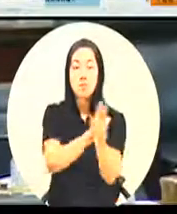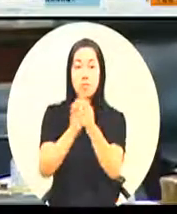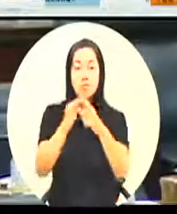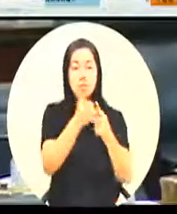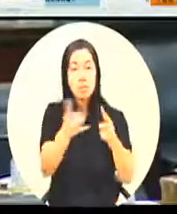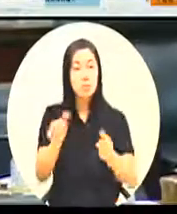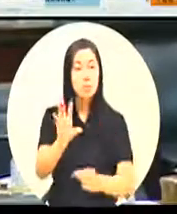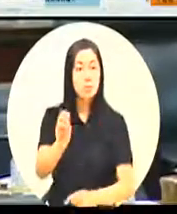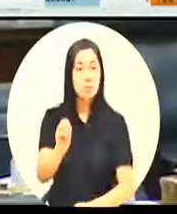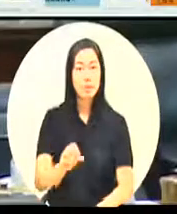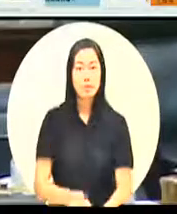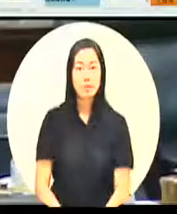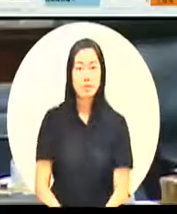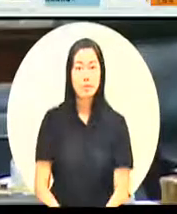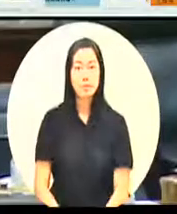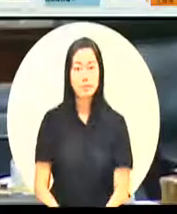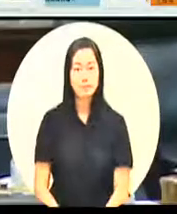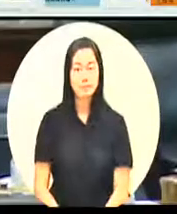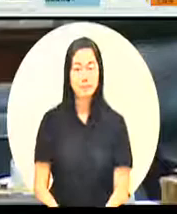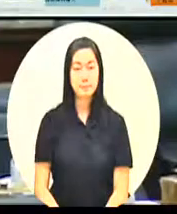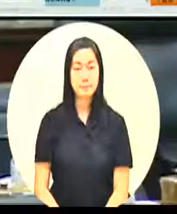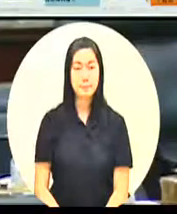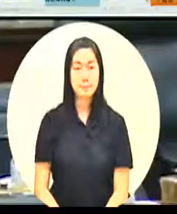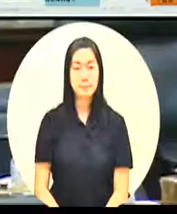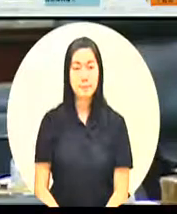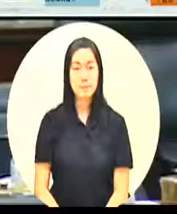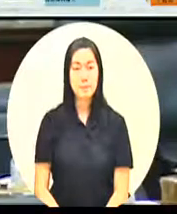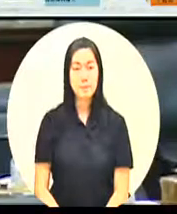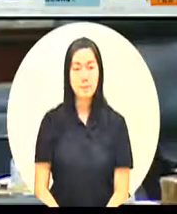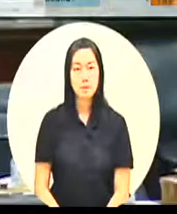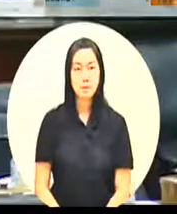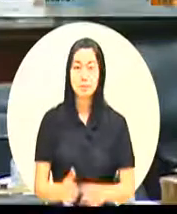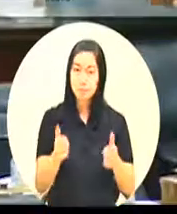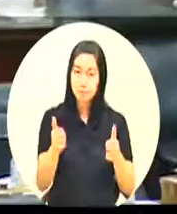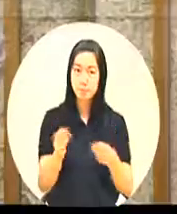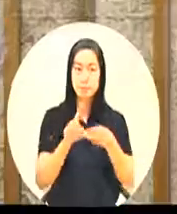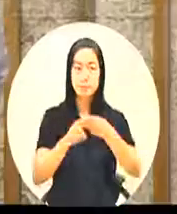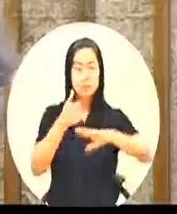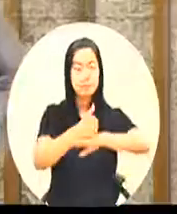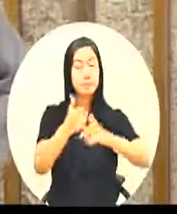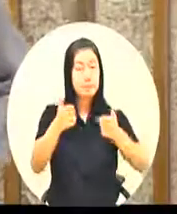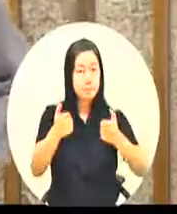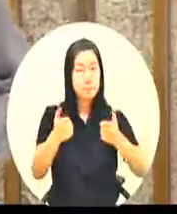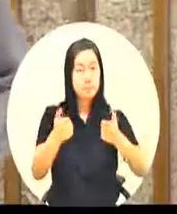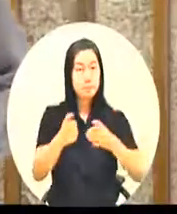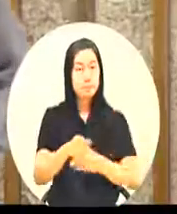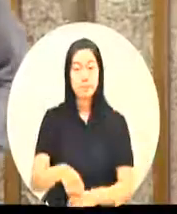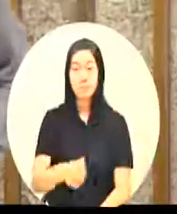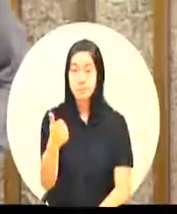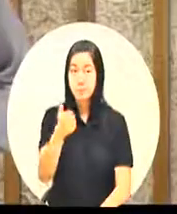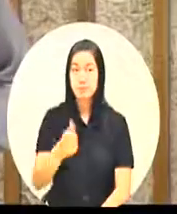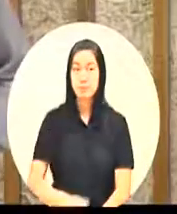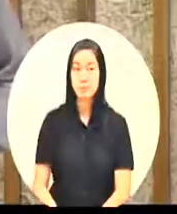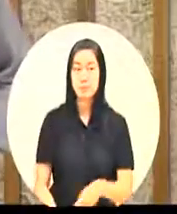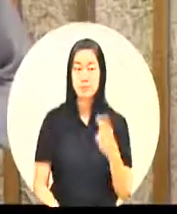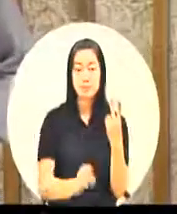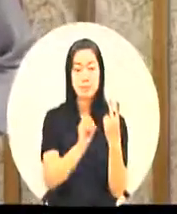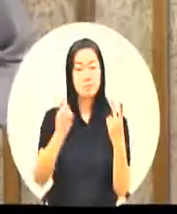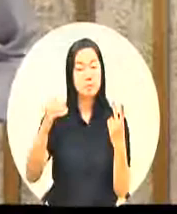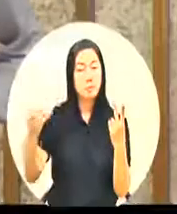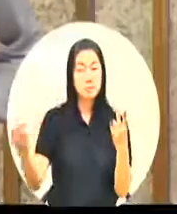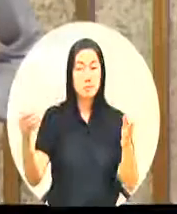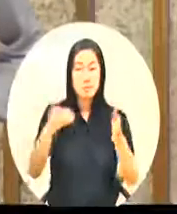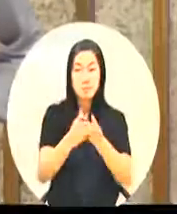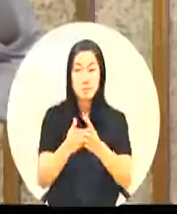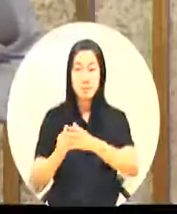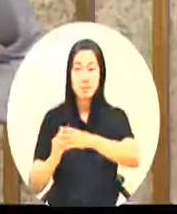应。 请处长回答。 好，谢谢主席，谢谢议员哦。就像议员刚刚所说的，从2019试运到